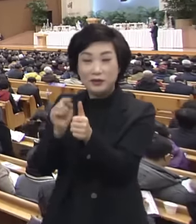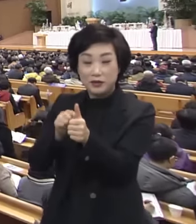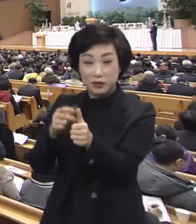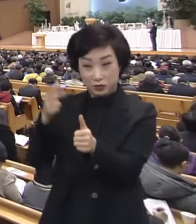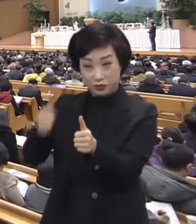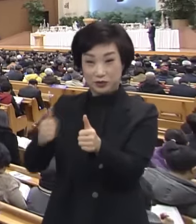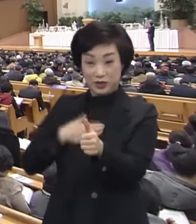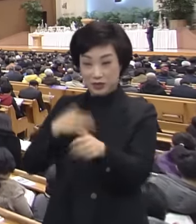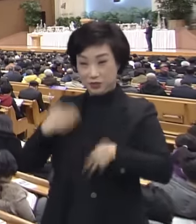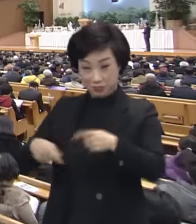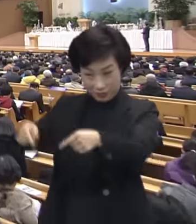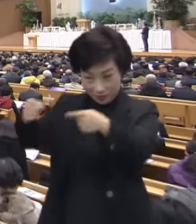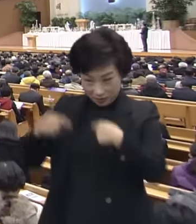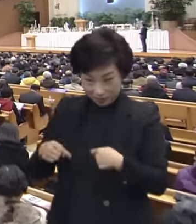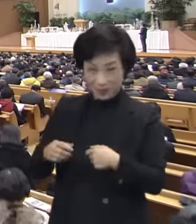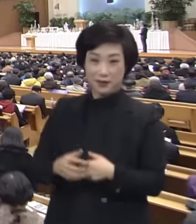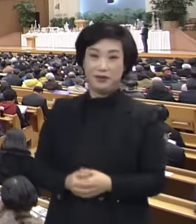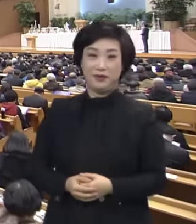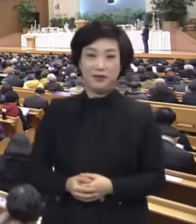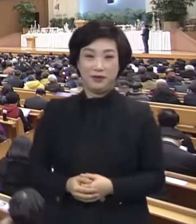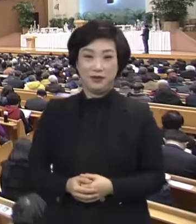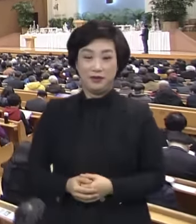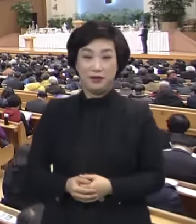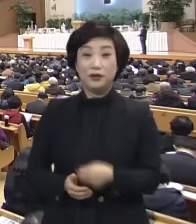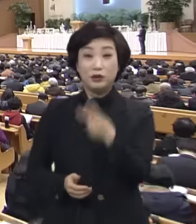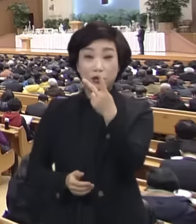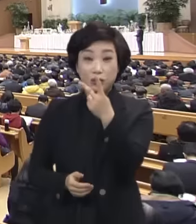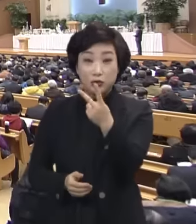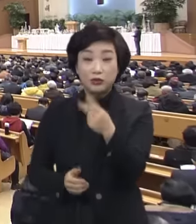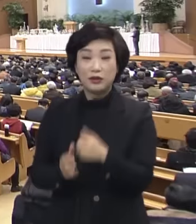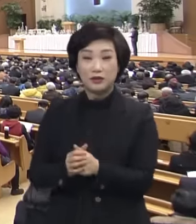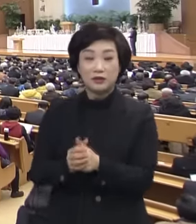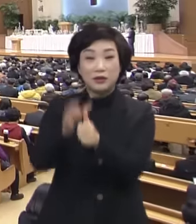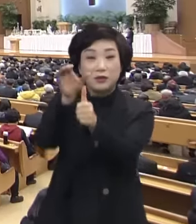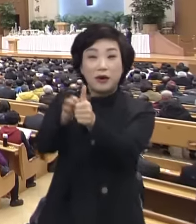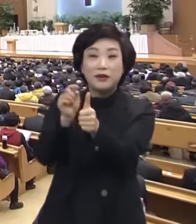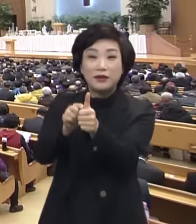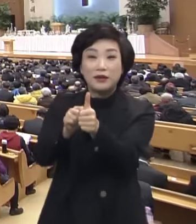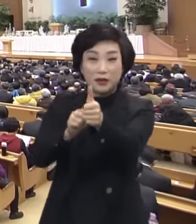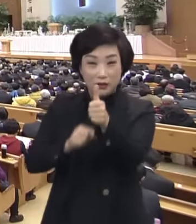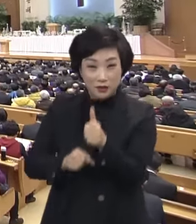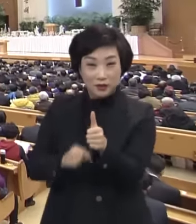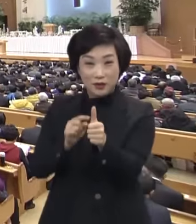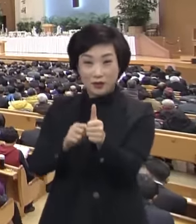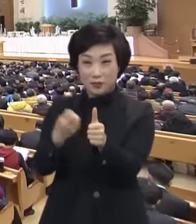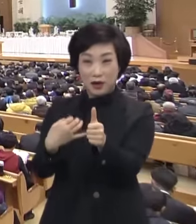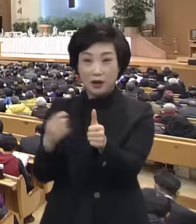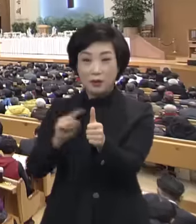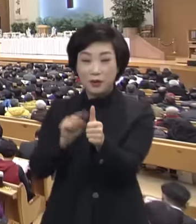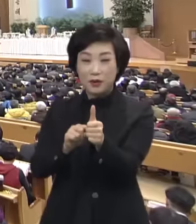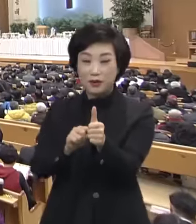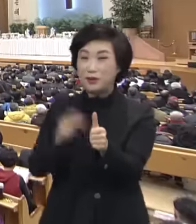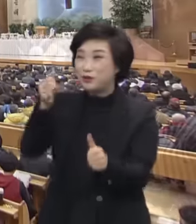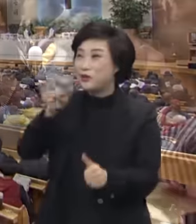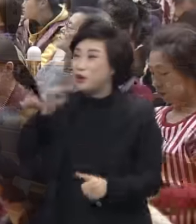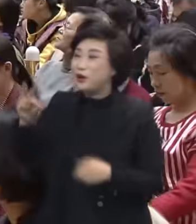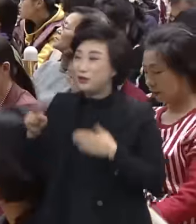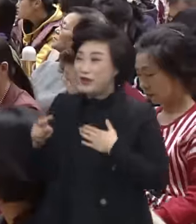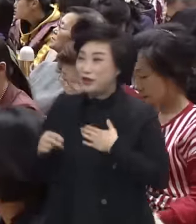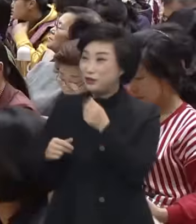네 주인의 즐거움에 참여할지어다 하고 또 두 달란트를 받았던 자도 와서 가로되 주여 내게